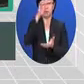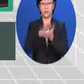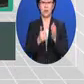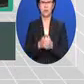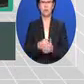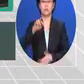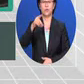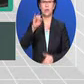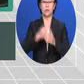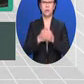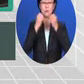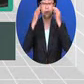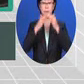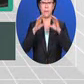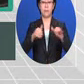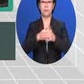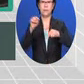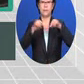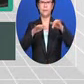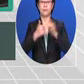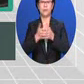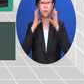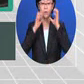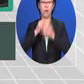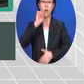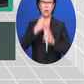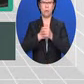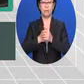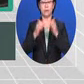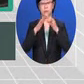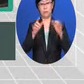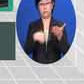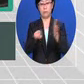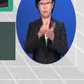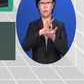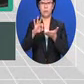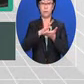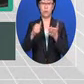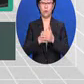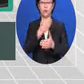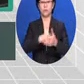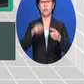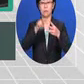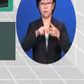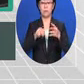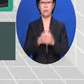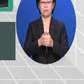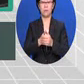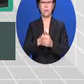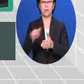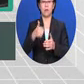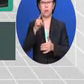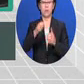천안시 부성일동 남녀 새마을 지도자는 어려운 이웃을 위해 써달라며 부성일동 주민센터에 라면